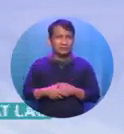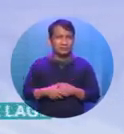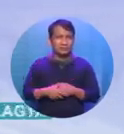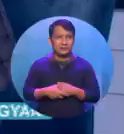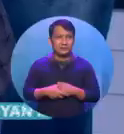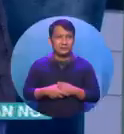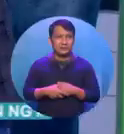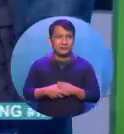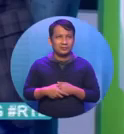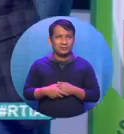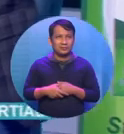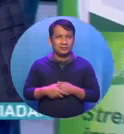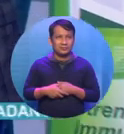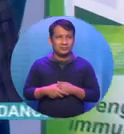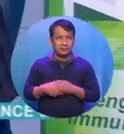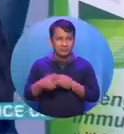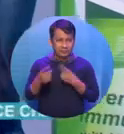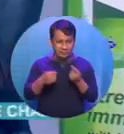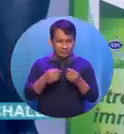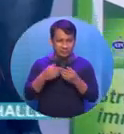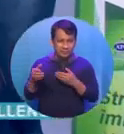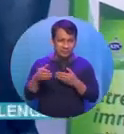God! Ano bang ginagawa mo ngayon?